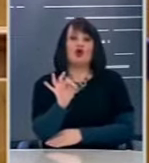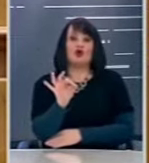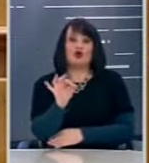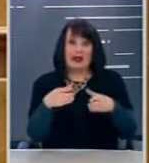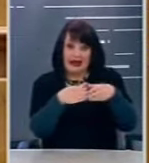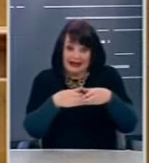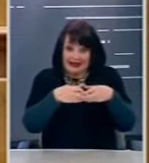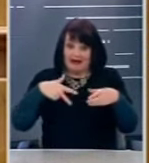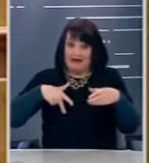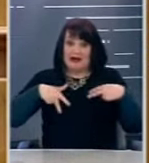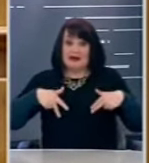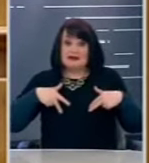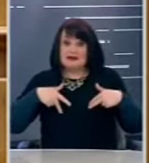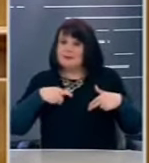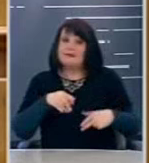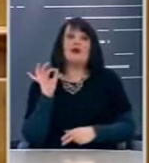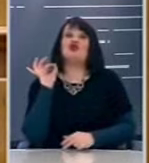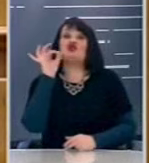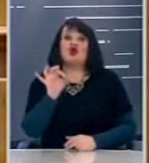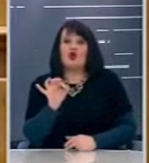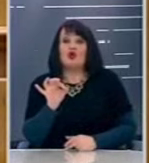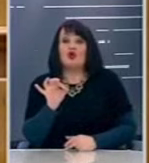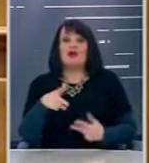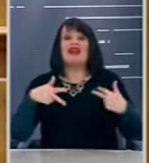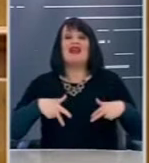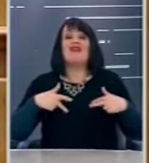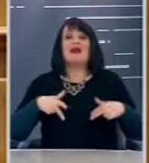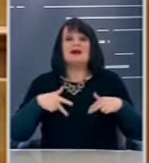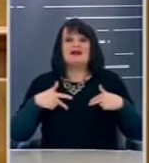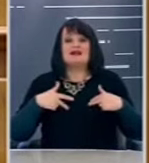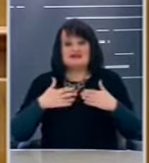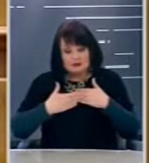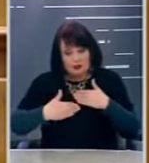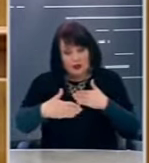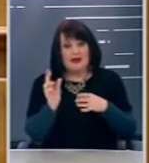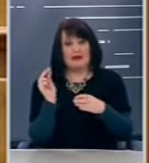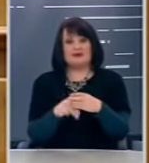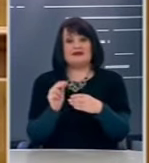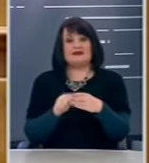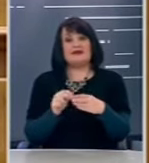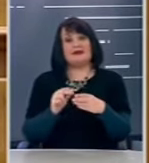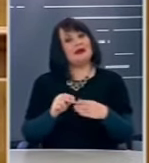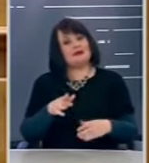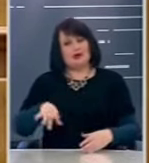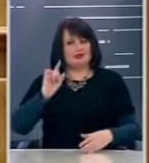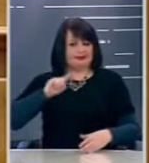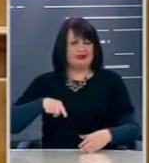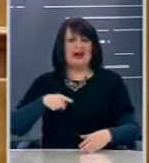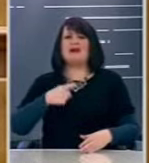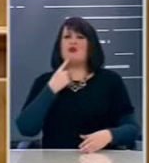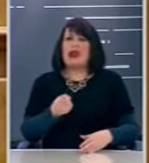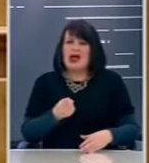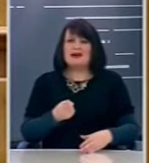αυτής της κυβέρνησης, είναι να είμαστε η κυβέρνηση που θα ψηφίσει τις Κασάνδρες και με